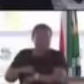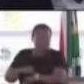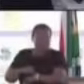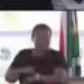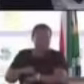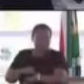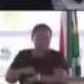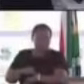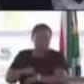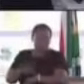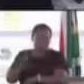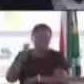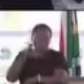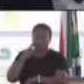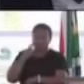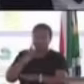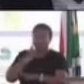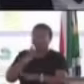isilo esidala